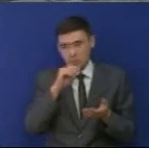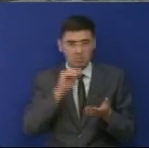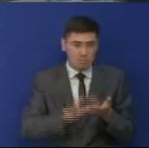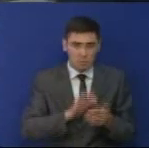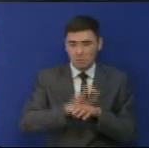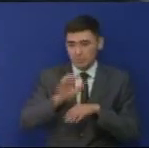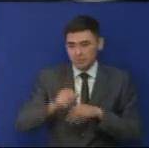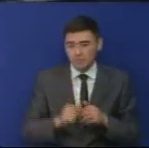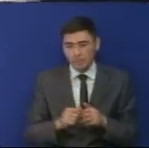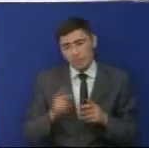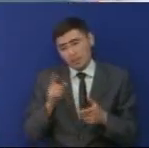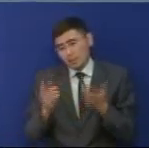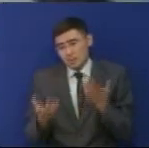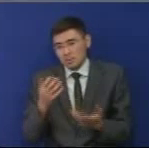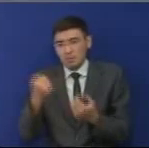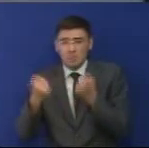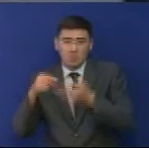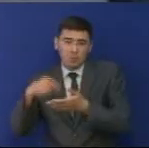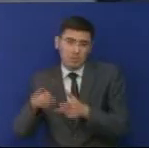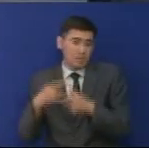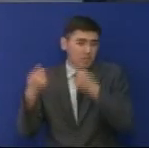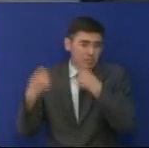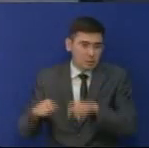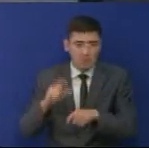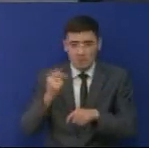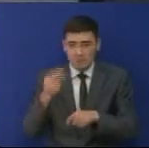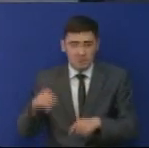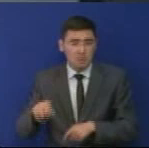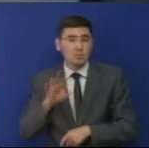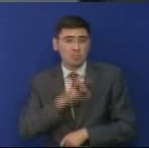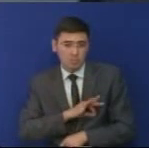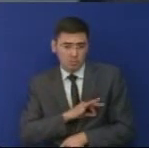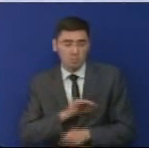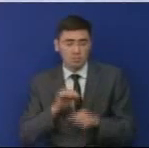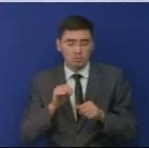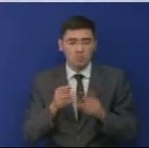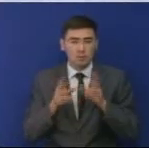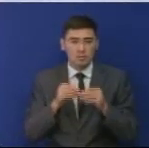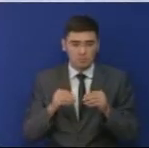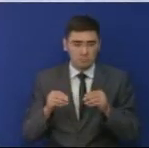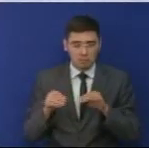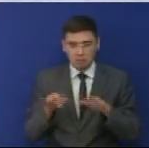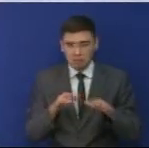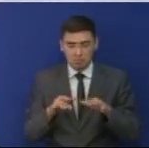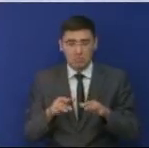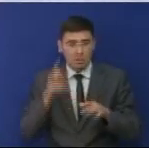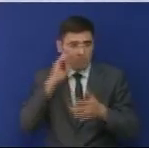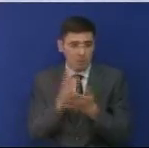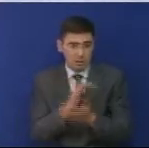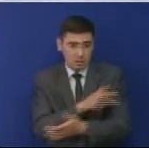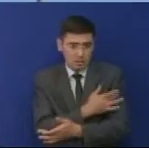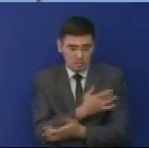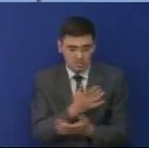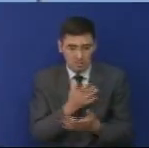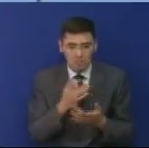или покупаете автомобиль, будет использоваться электронно-цифровая подпись продавца и покупателя. Это, в свою очередь, еще раз демонстрирует